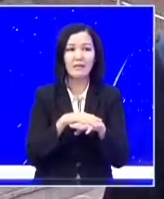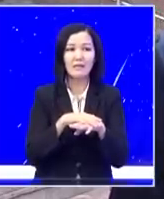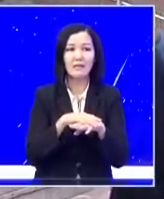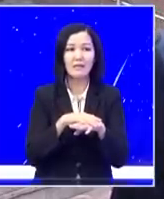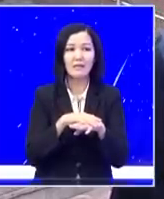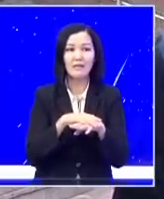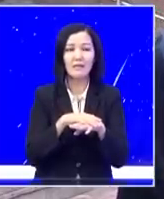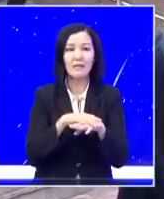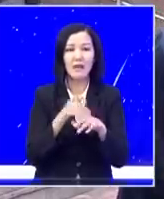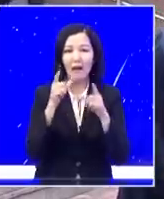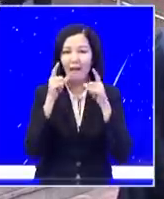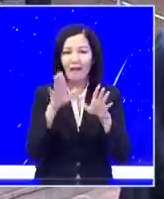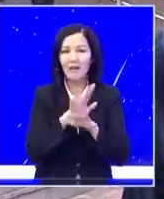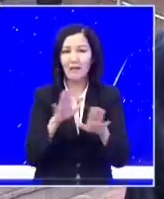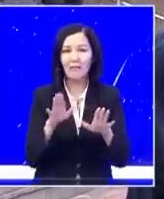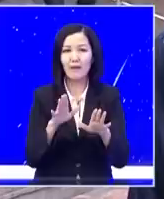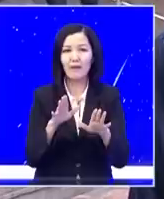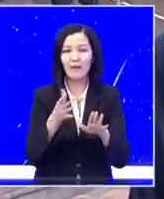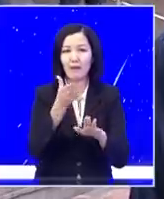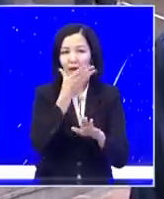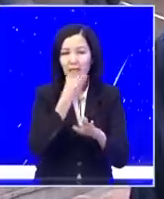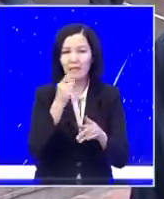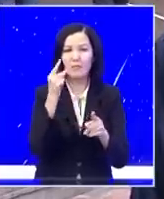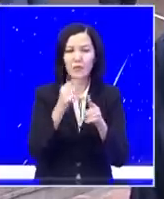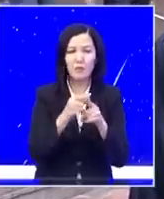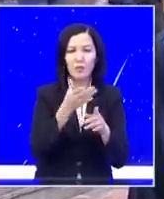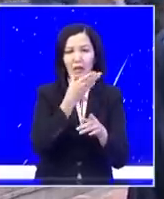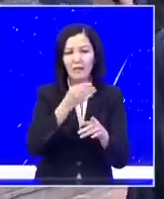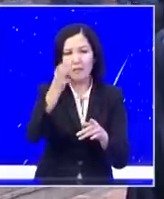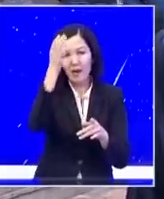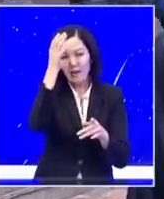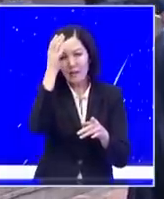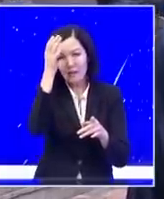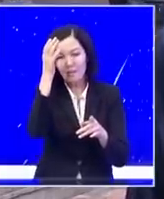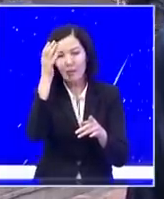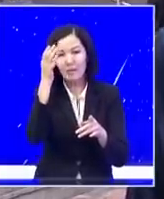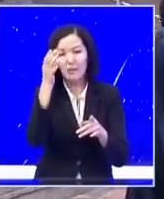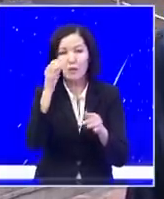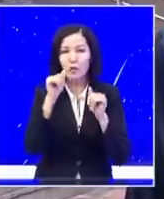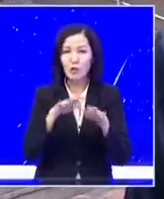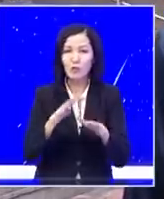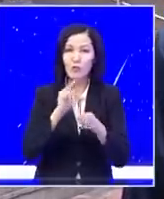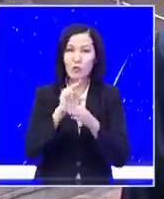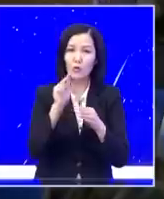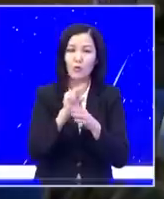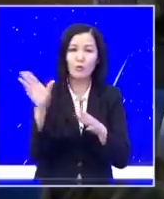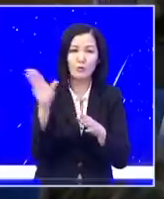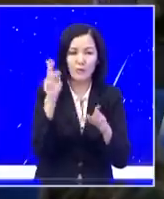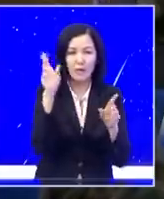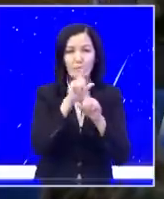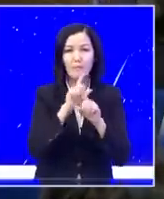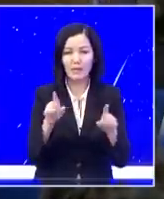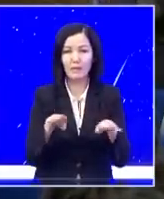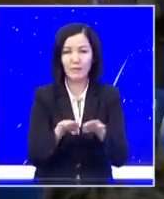шусыз-ақ, аттансыз-ақ, әп-әдемі ақыл парасатымен көп мәселені шешуге үйретіп кетті. Осының бәрі мектеп. Бейсен